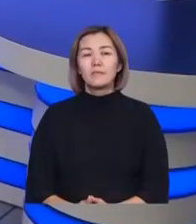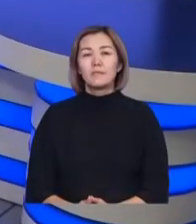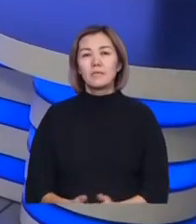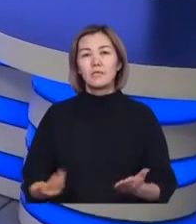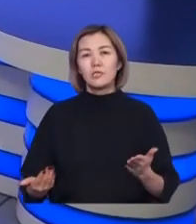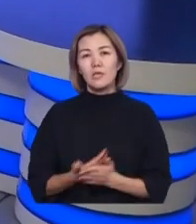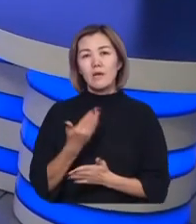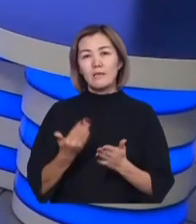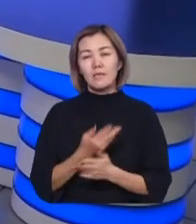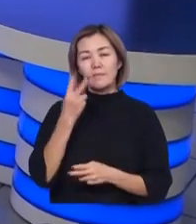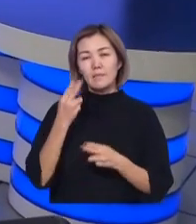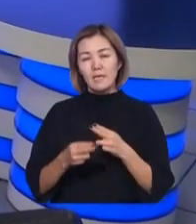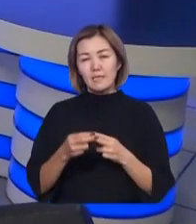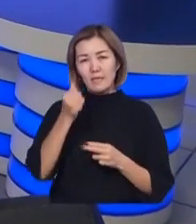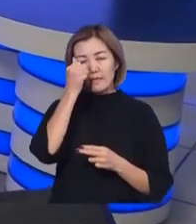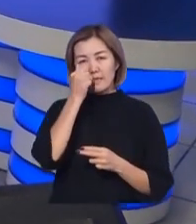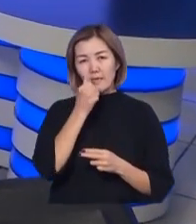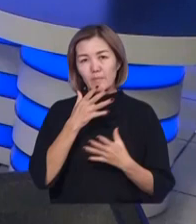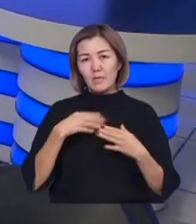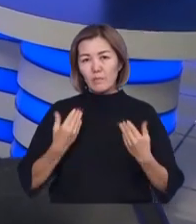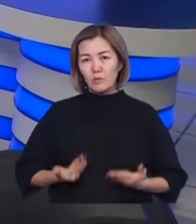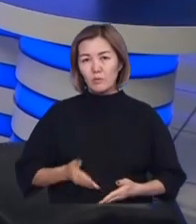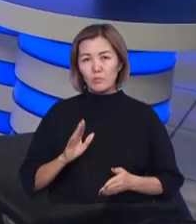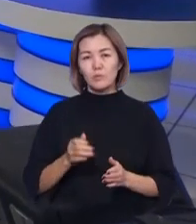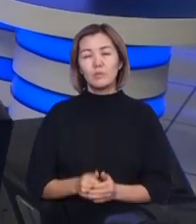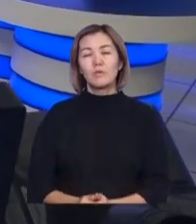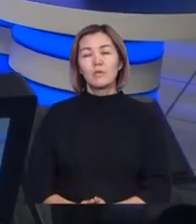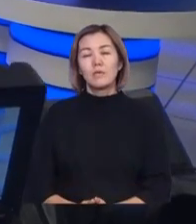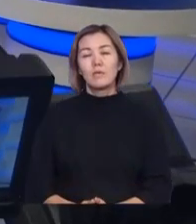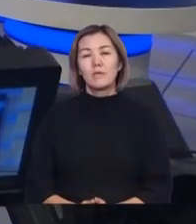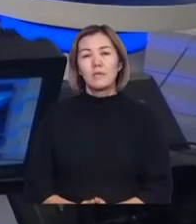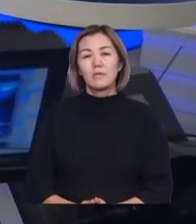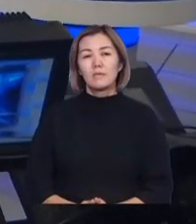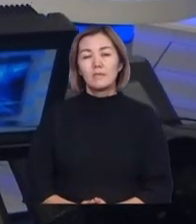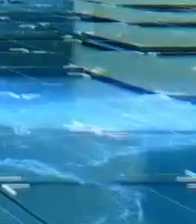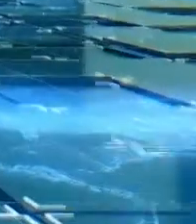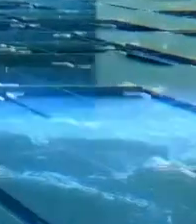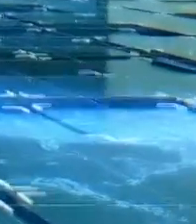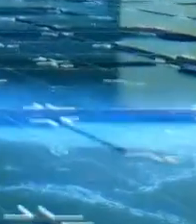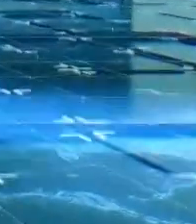Бүгінгі әріптестеріміз әзірлеген ақпараттар легі осы. Амандықпен жүздескенше.